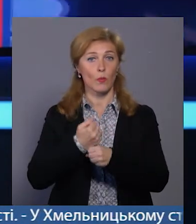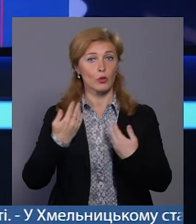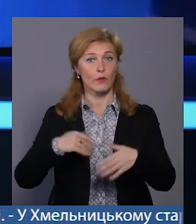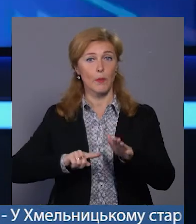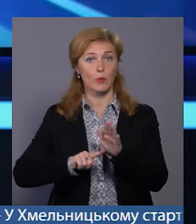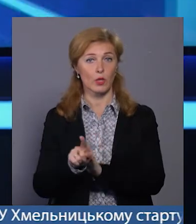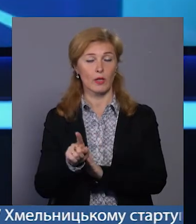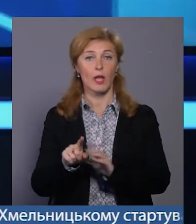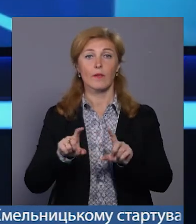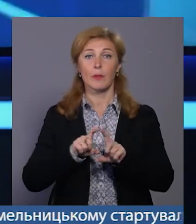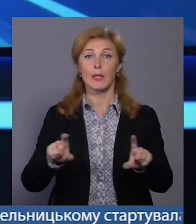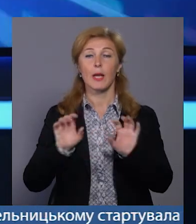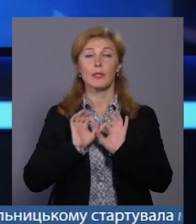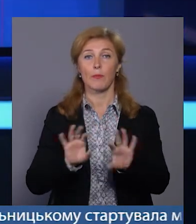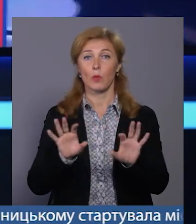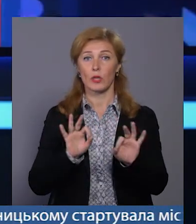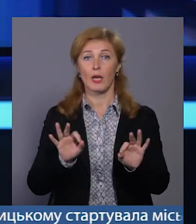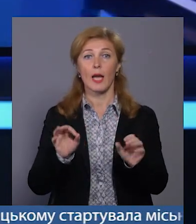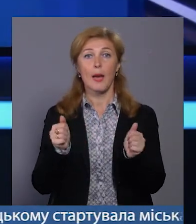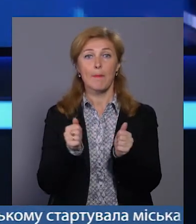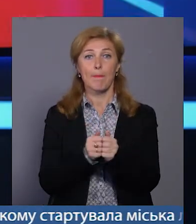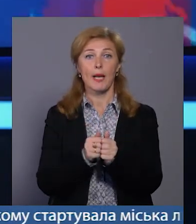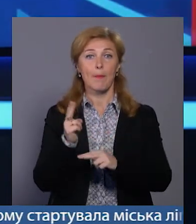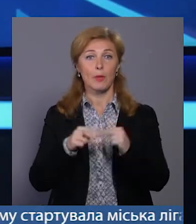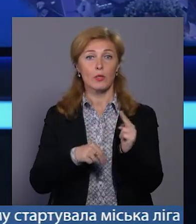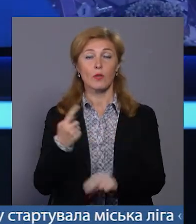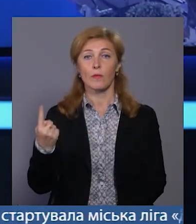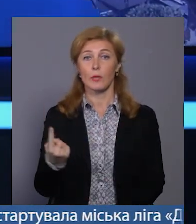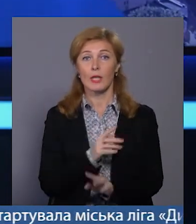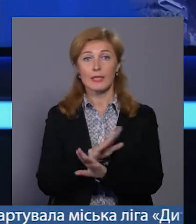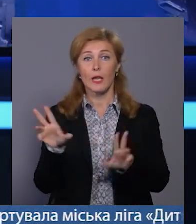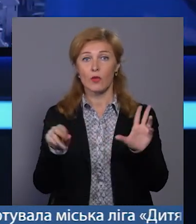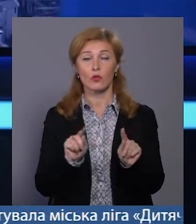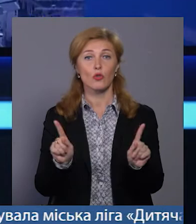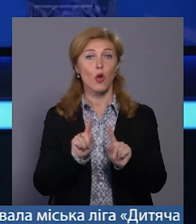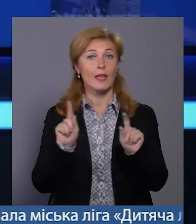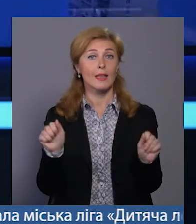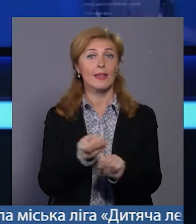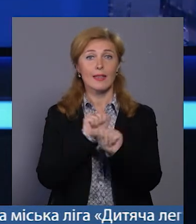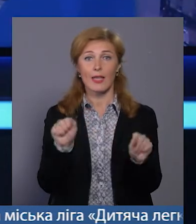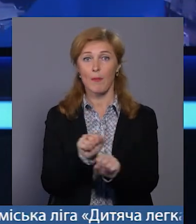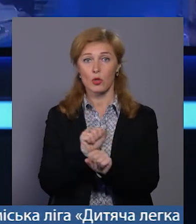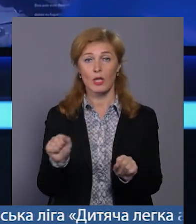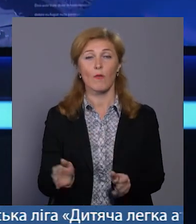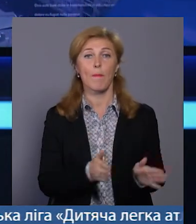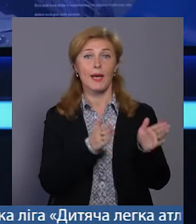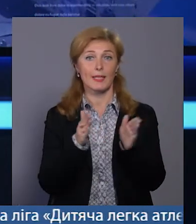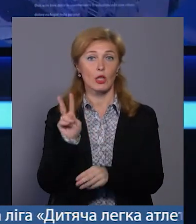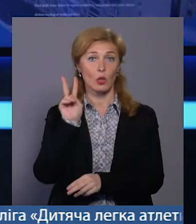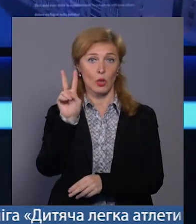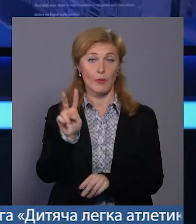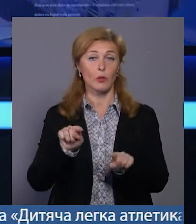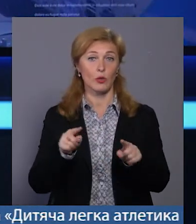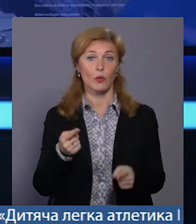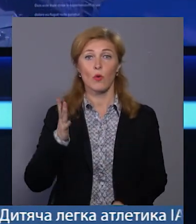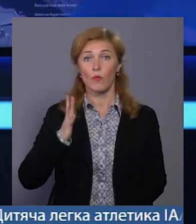департаменті інфраструктури пояснюють, при будівництві підрядник не врахував, що неможливо перенести тролейбусні лінії. Саме тому